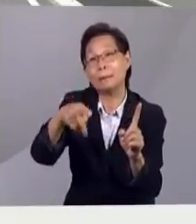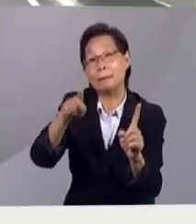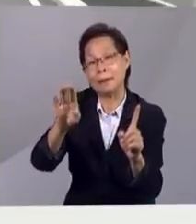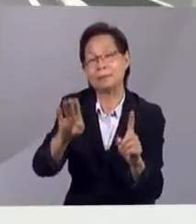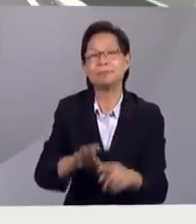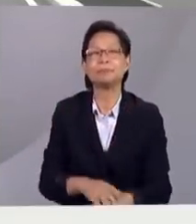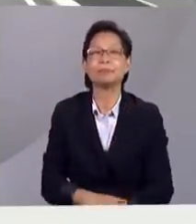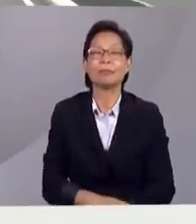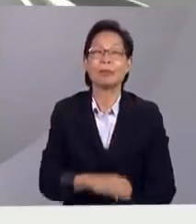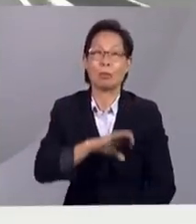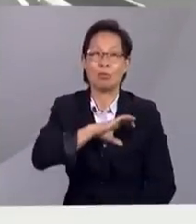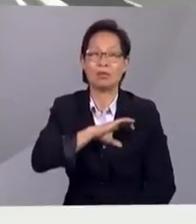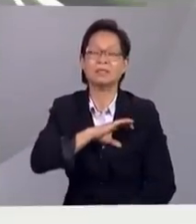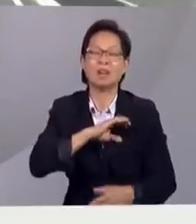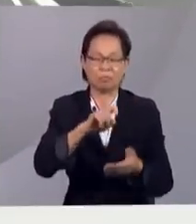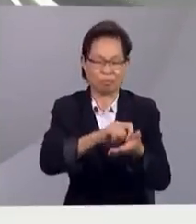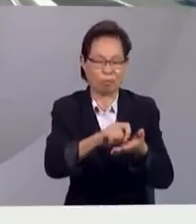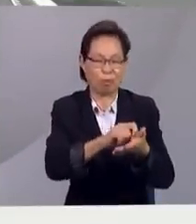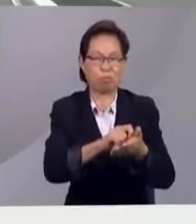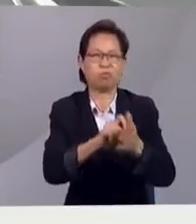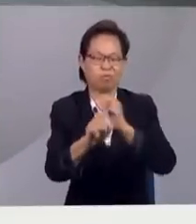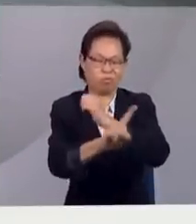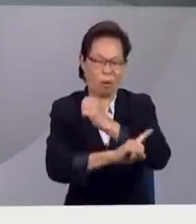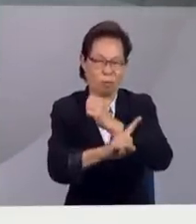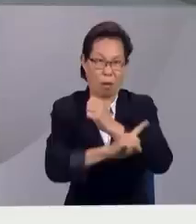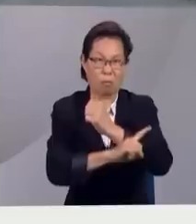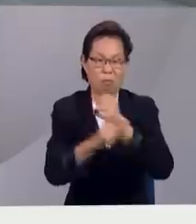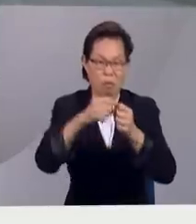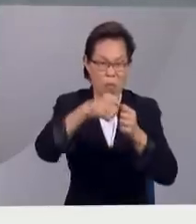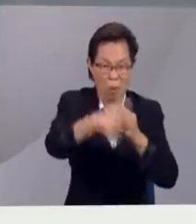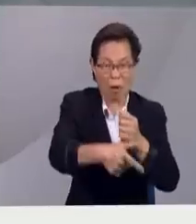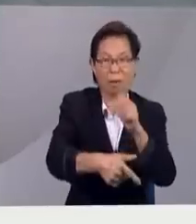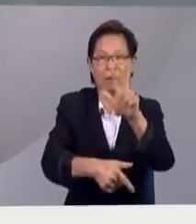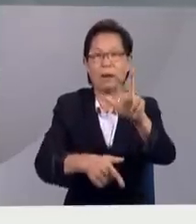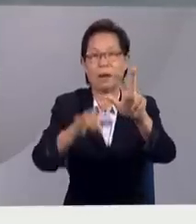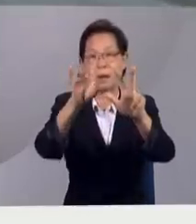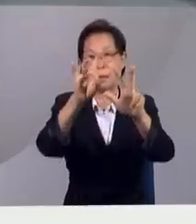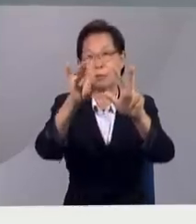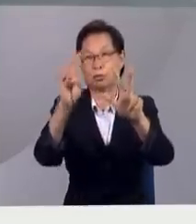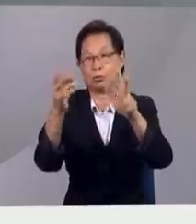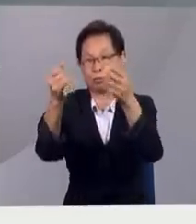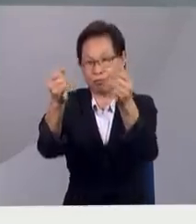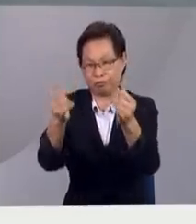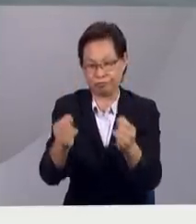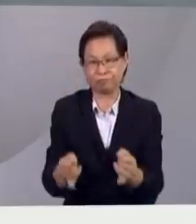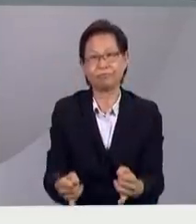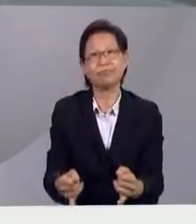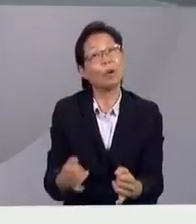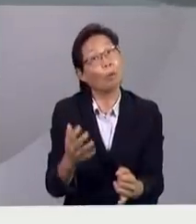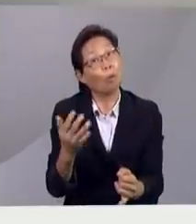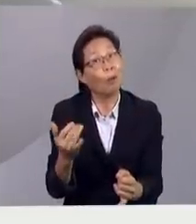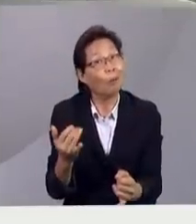PDRM juga turut mengeluarkan kompaun kepada 387 individu di